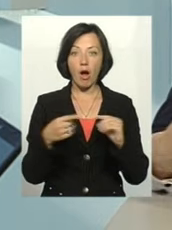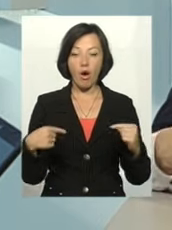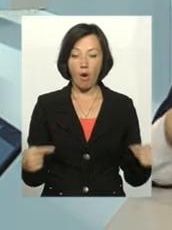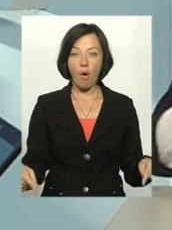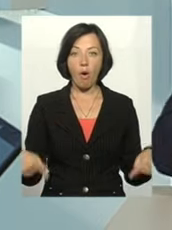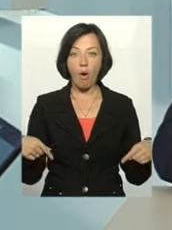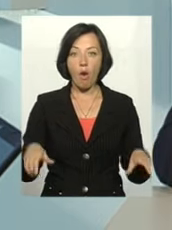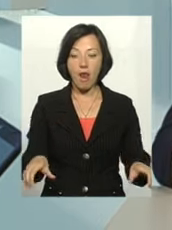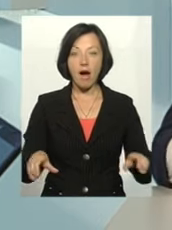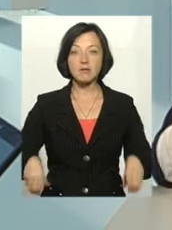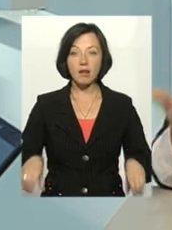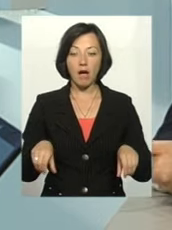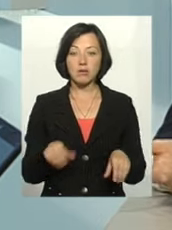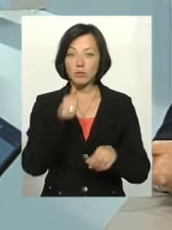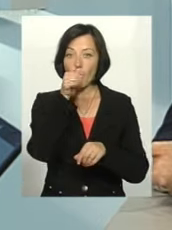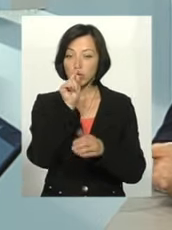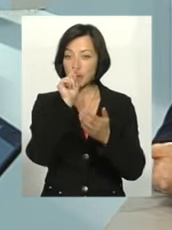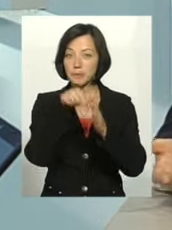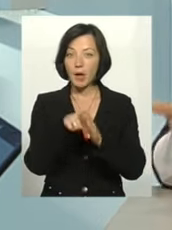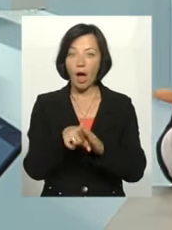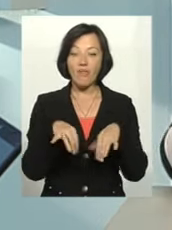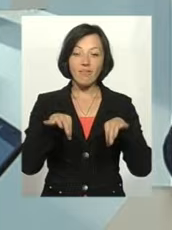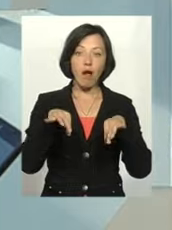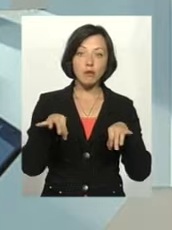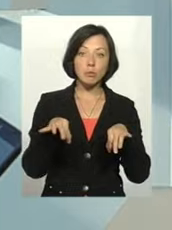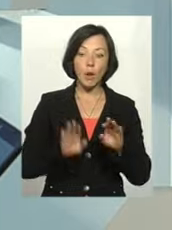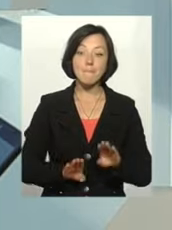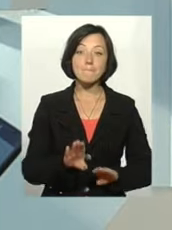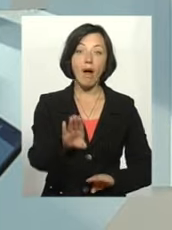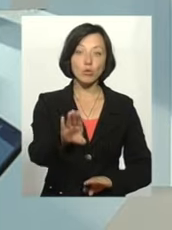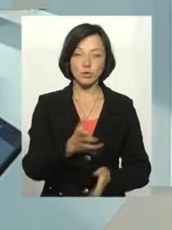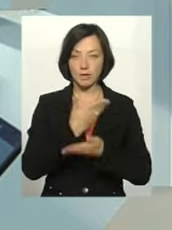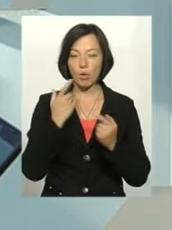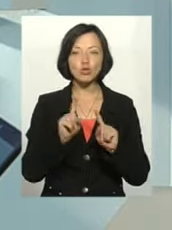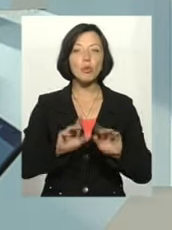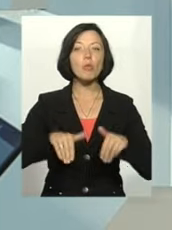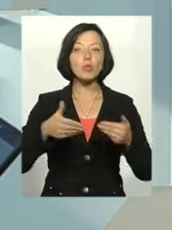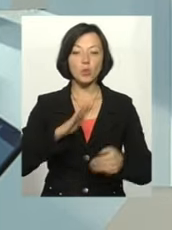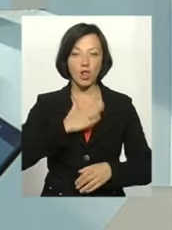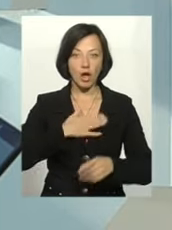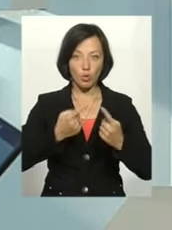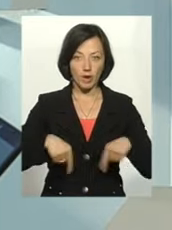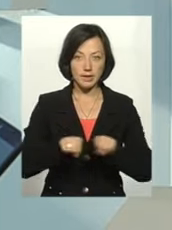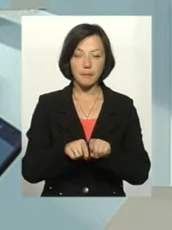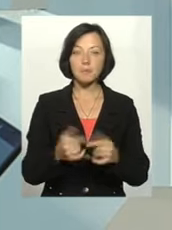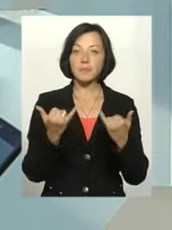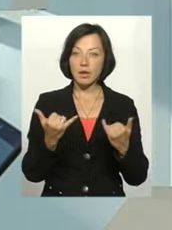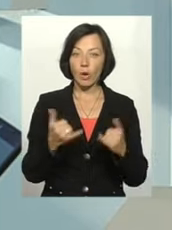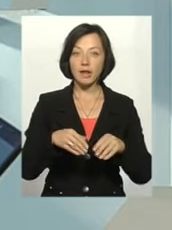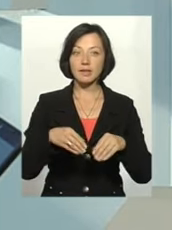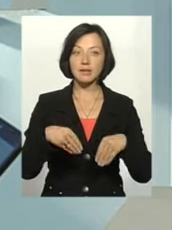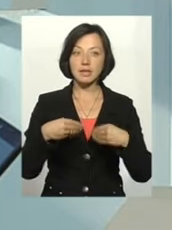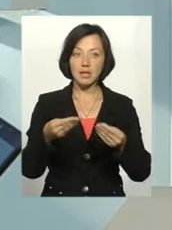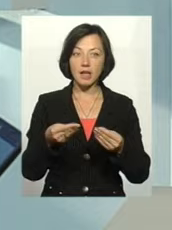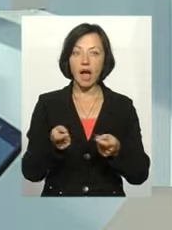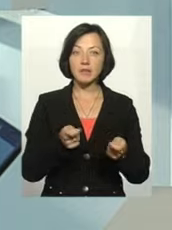не піднімається ні в транспорт, немає ні пантусів. Отже, що пропонує ВГО коаліція? Сьогодні Центр надання адміністративних